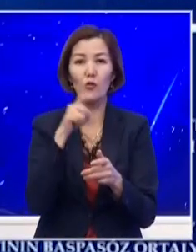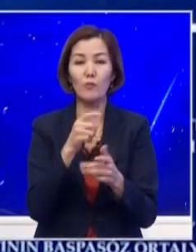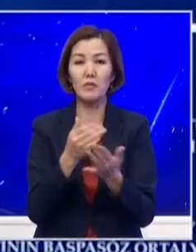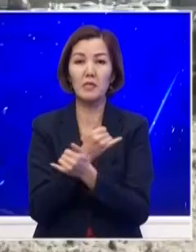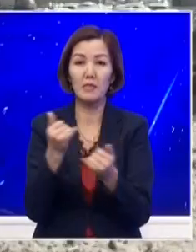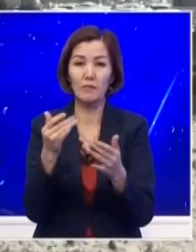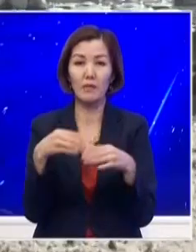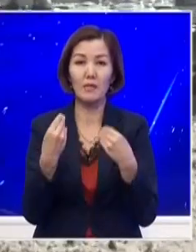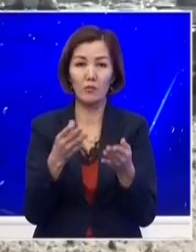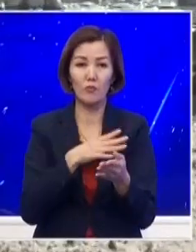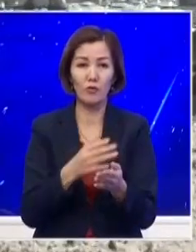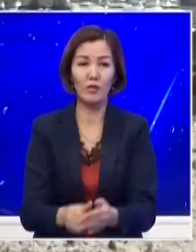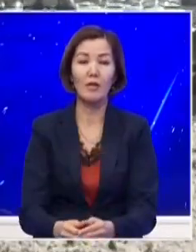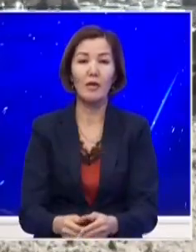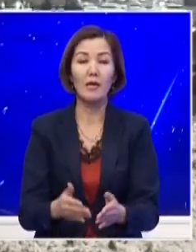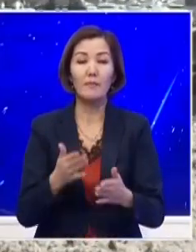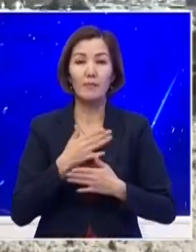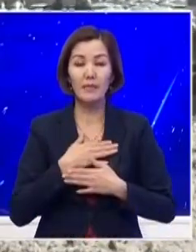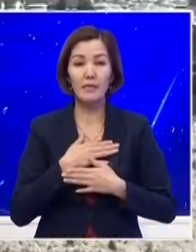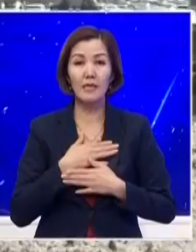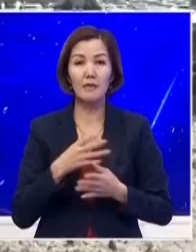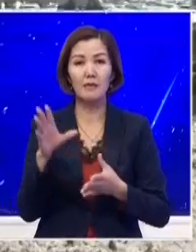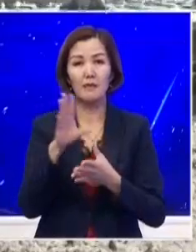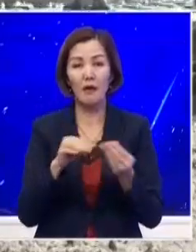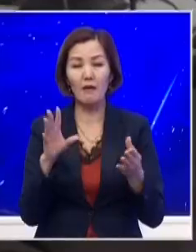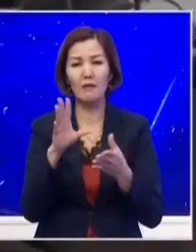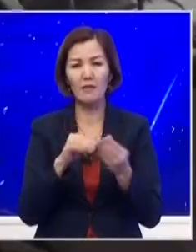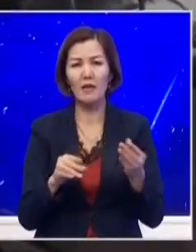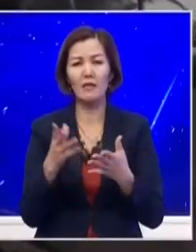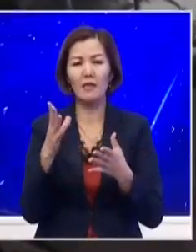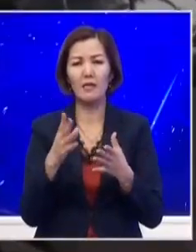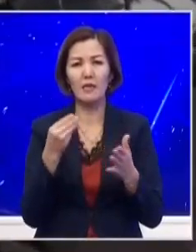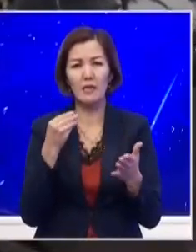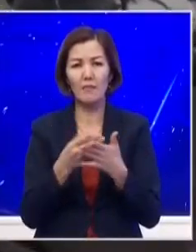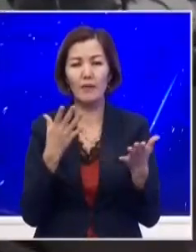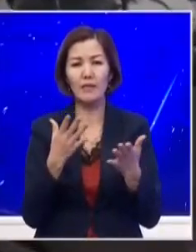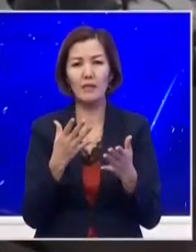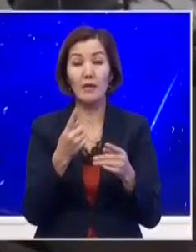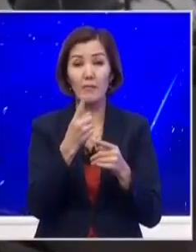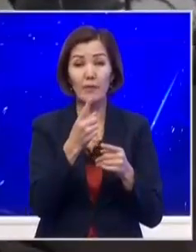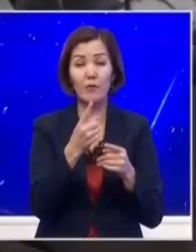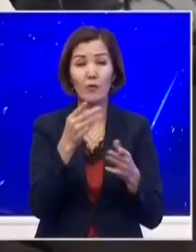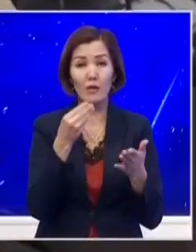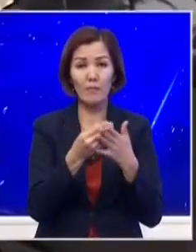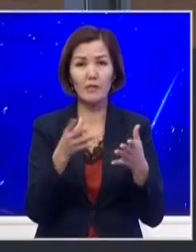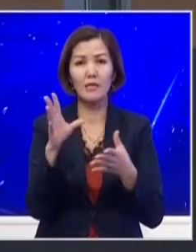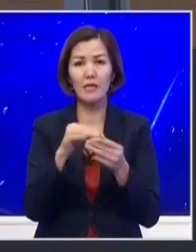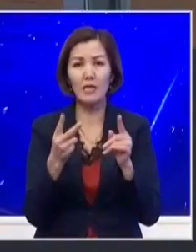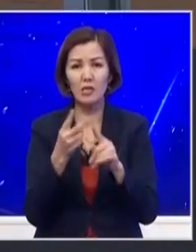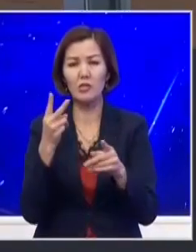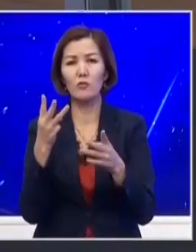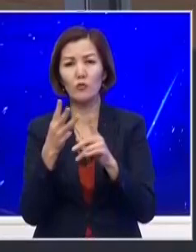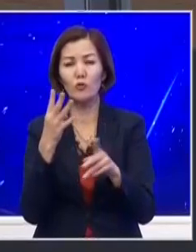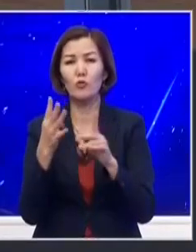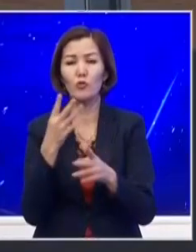отыр. Бізде бір зат қымбаттаса, екіншісі қоса көтерілетіні бар. Өзге ел экономикасымен салыстырып жағдайды түсіндіріп